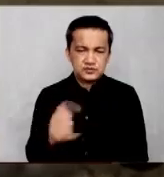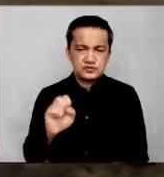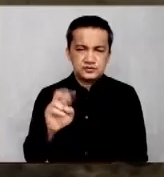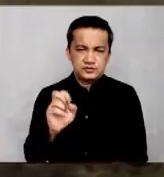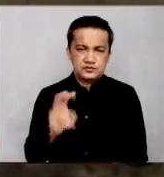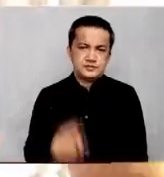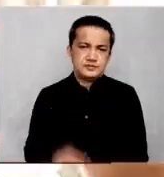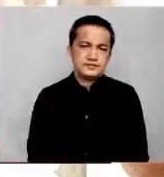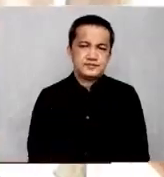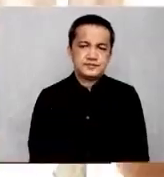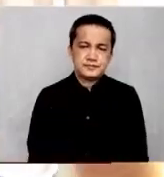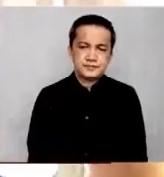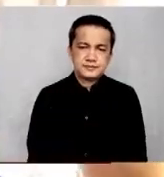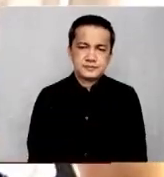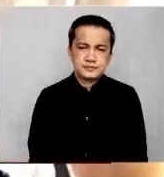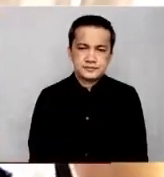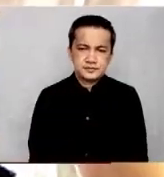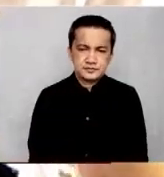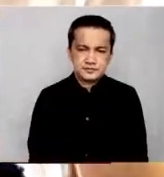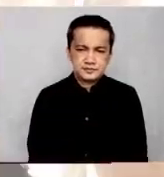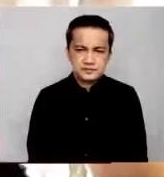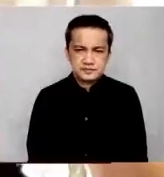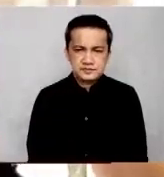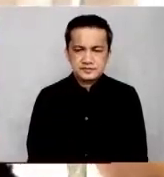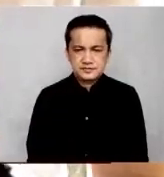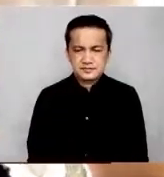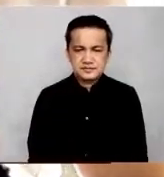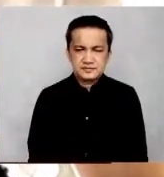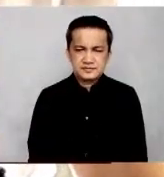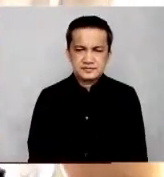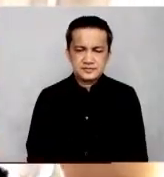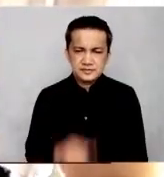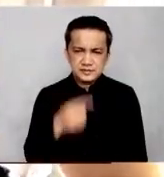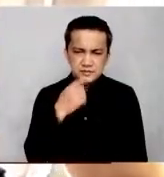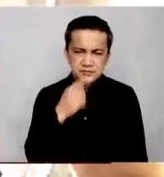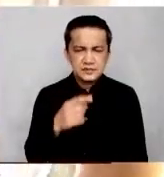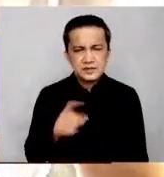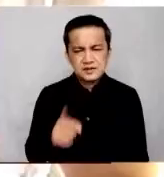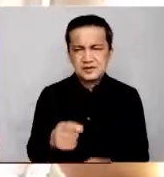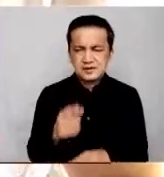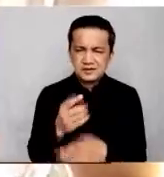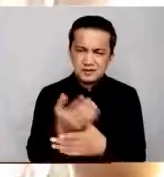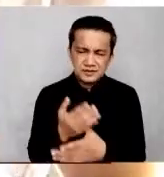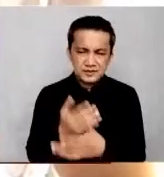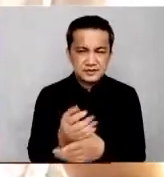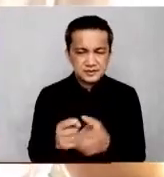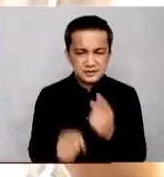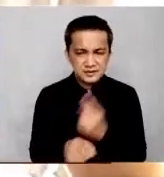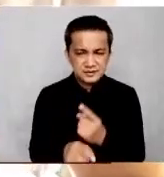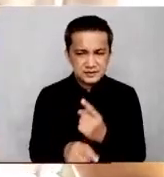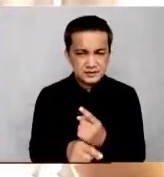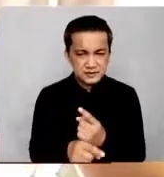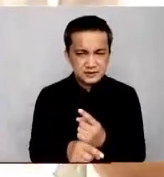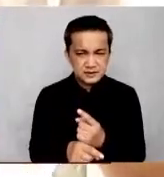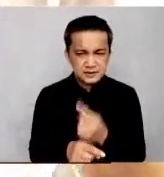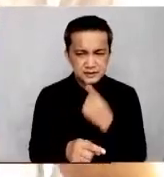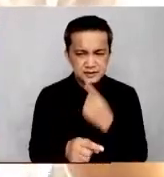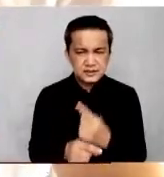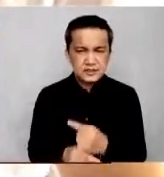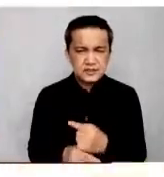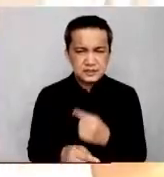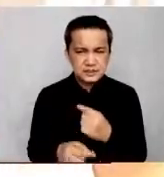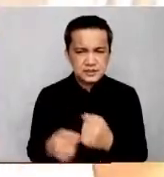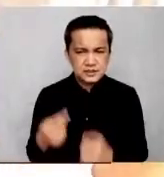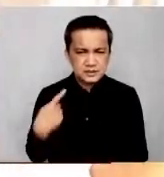ngayon. Sabi ni BBN, di ba? Hanggang ngayon, bababa ang bilihin. Hanggang ngayon, wala pa. Ang tagal-tagal naman